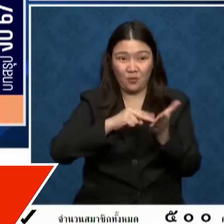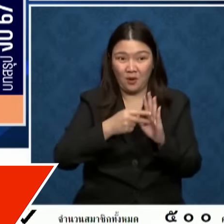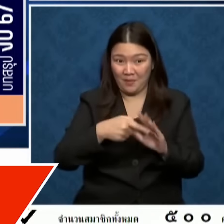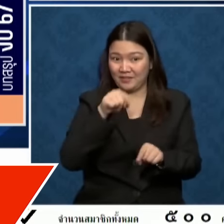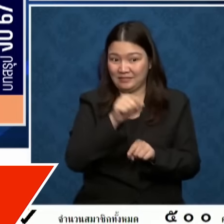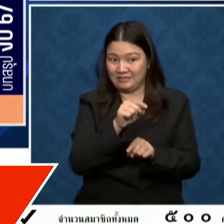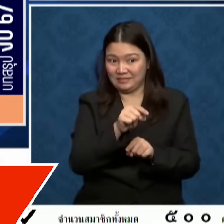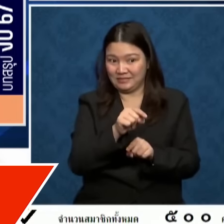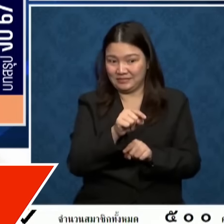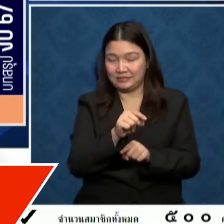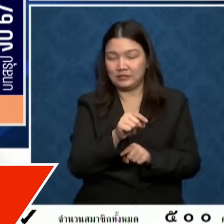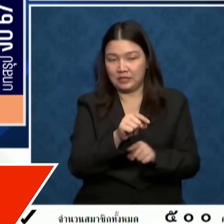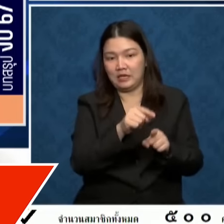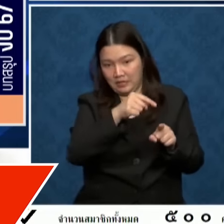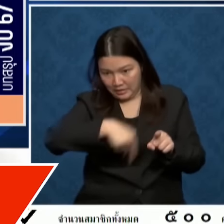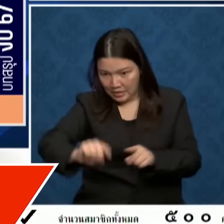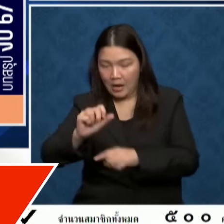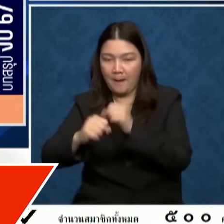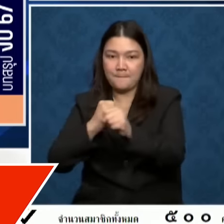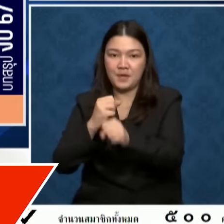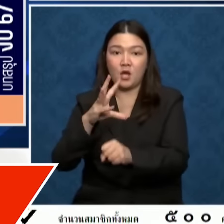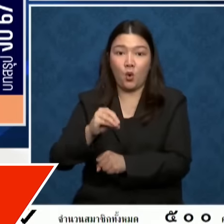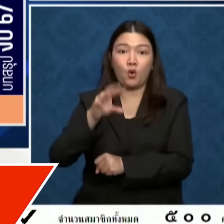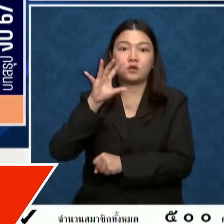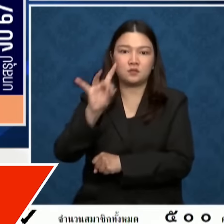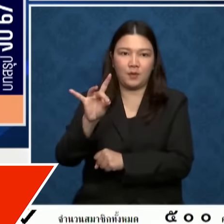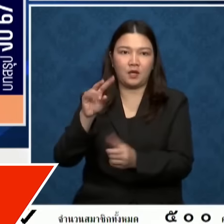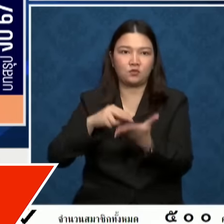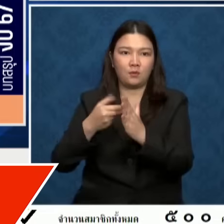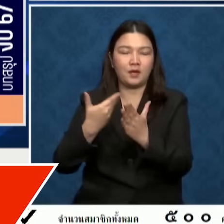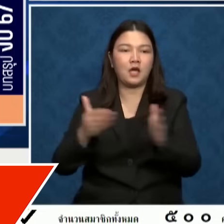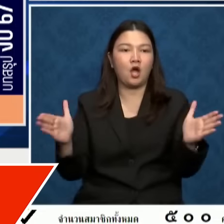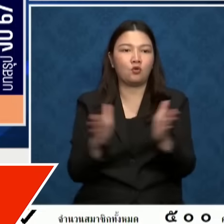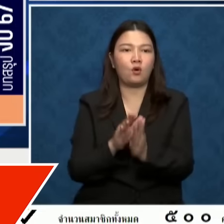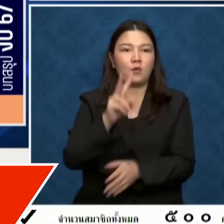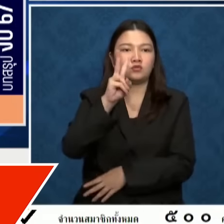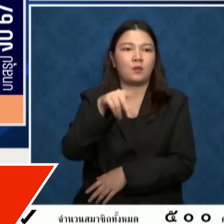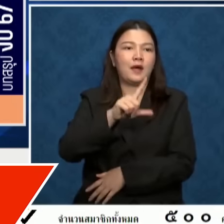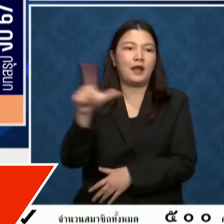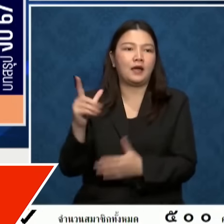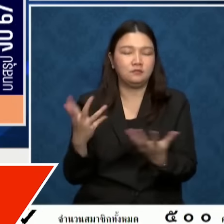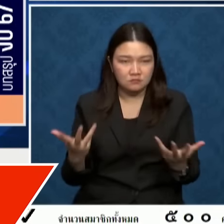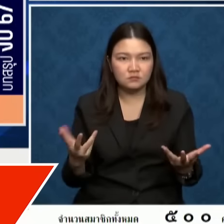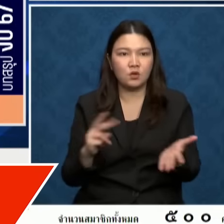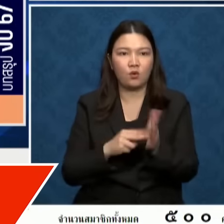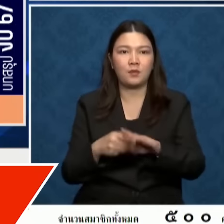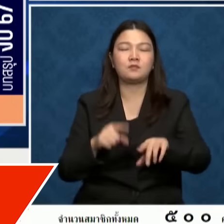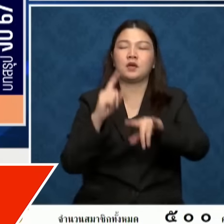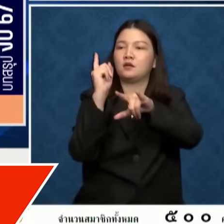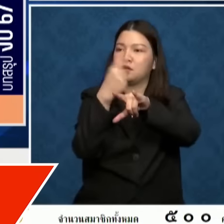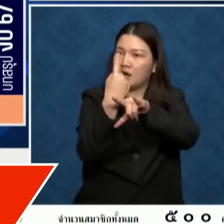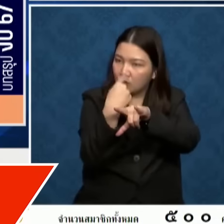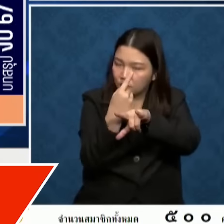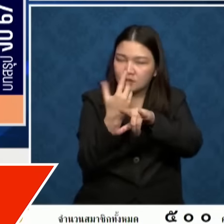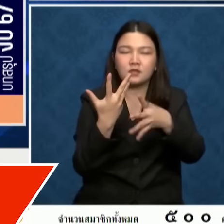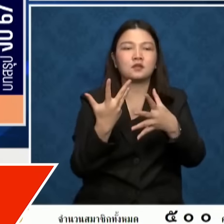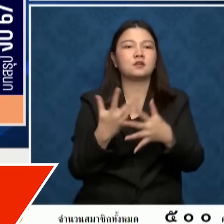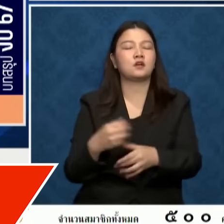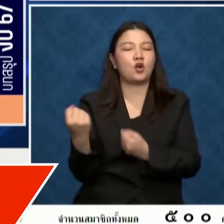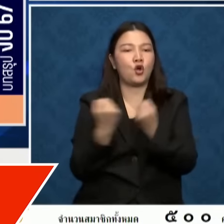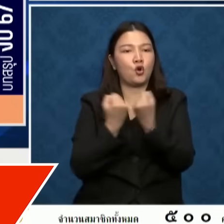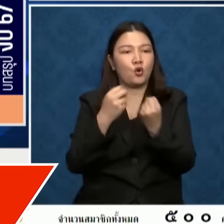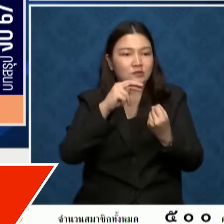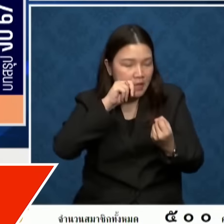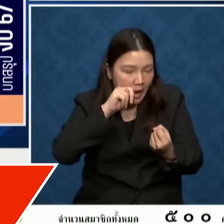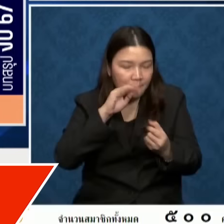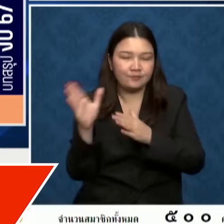พ. งบปีผลกพัของปี 68 ก็เกือบ 2,000 ล้แล้นะครัไม่วาจะเป็เหลลคอปเตอ์ ไม่วาจะเป็นรถน้ำ ไม่